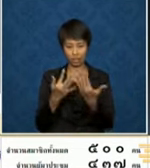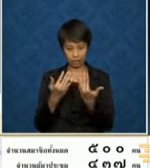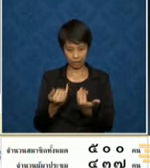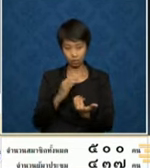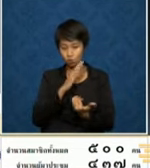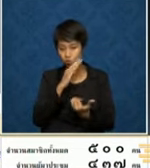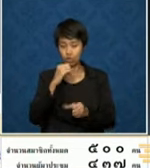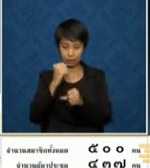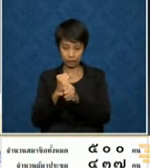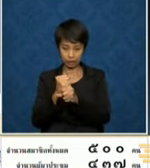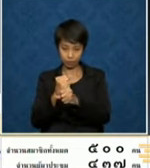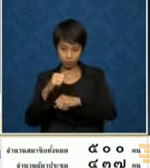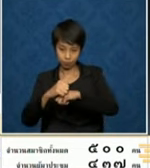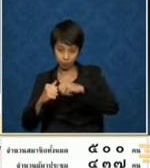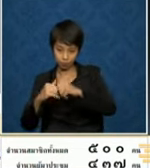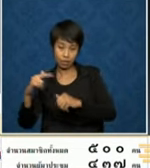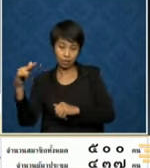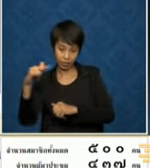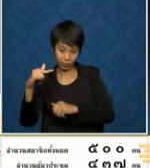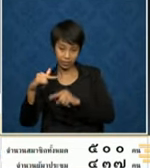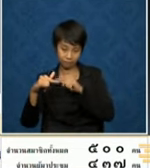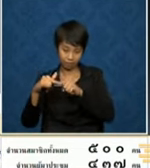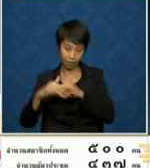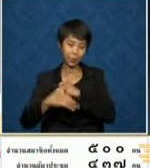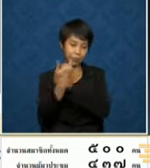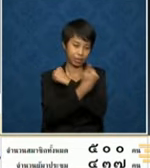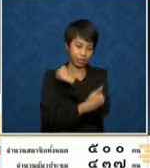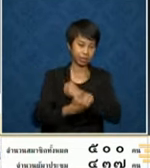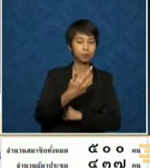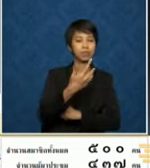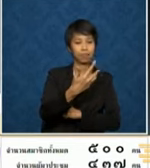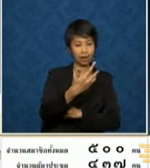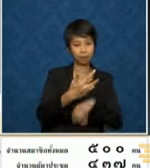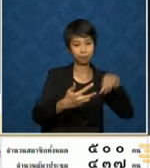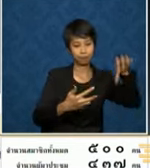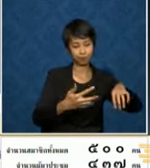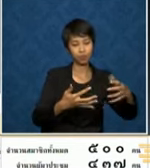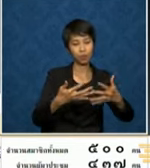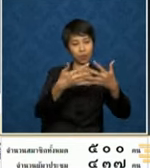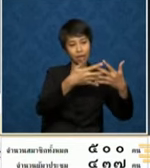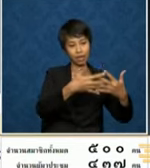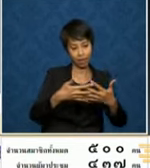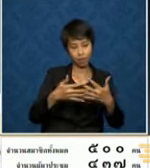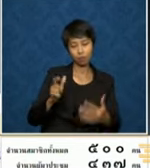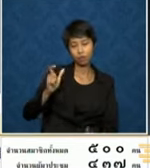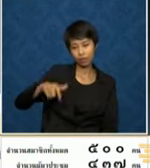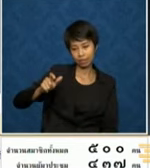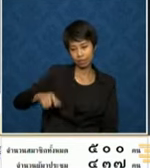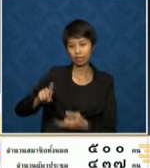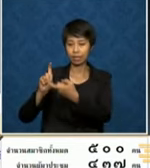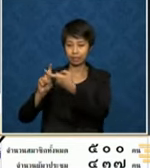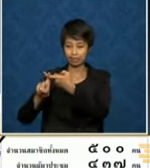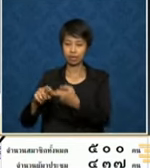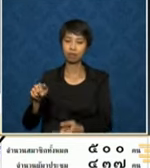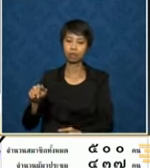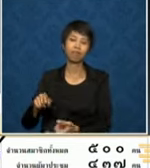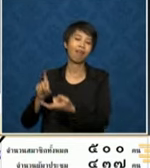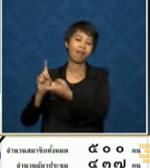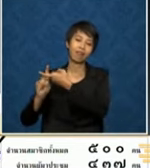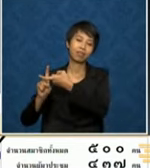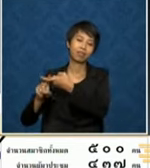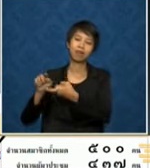นี่ยมันมีอยู่แค่3ประเทศครับเข้าใจครับมีสหรัฐอเมริกาฝรั่งเศสรัสเซียครับรัสเซียเราตัดไปได้เลย